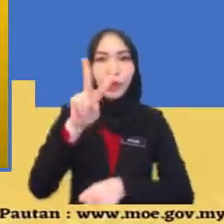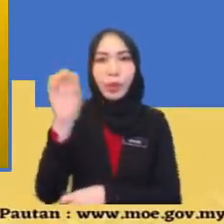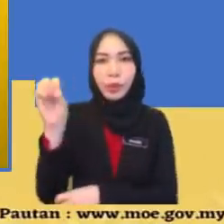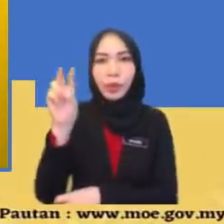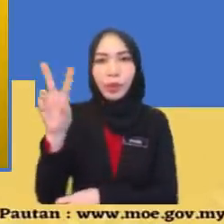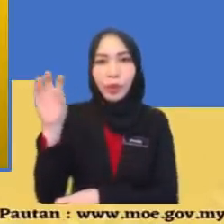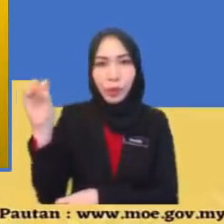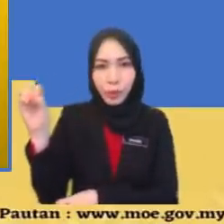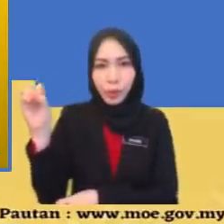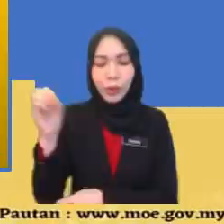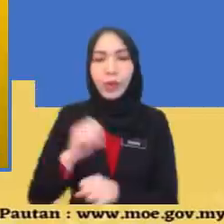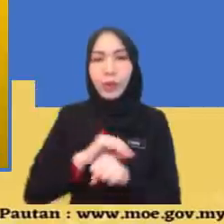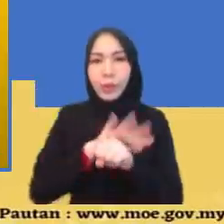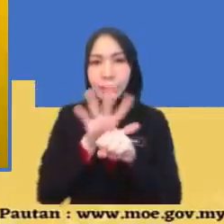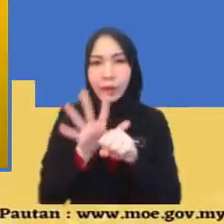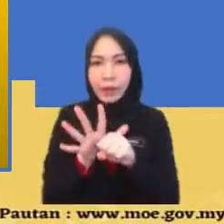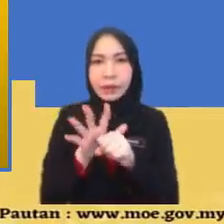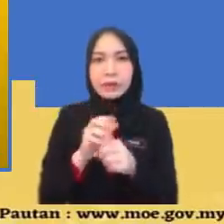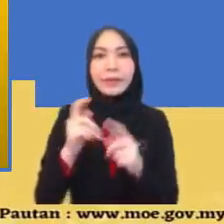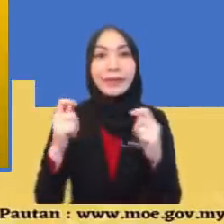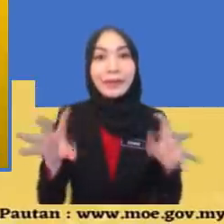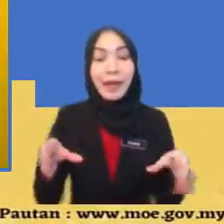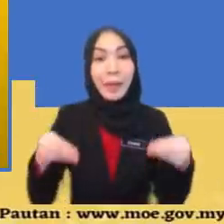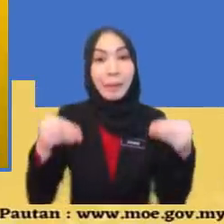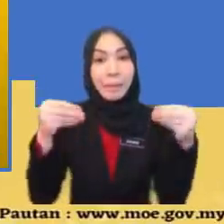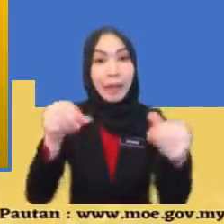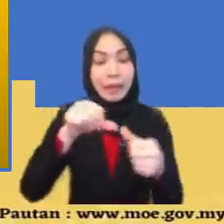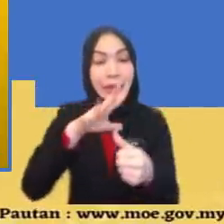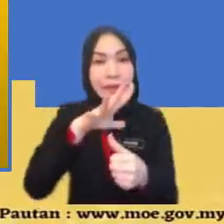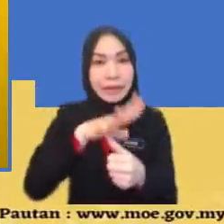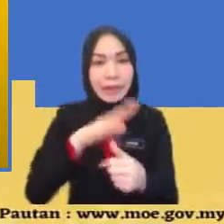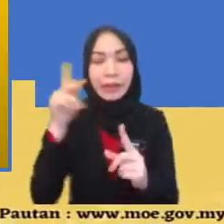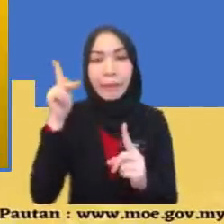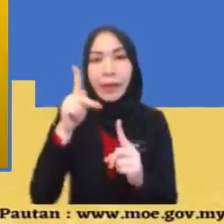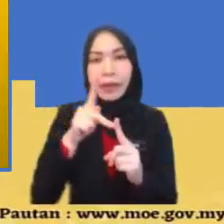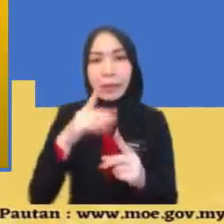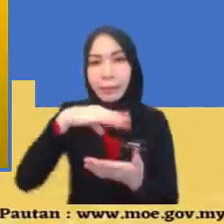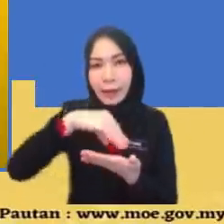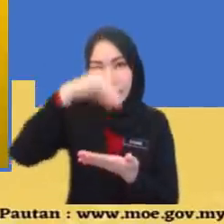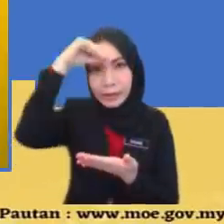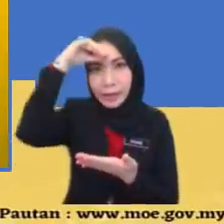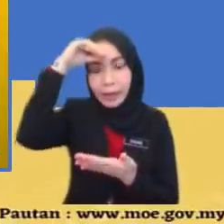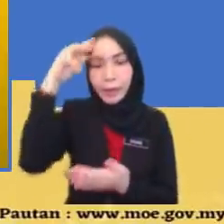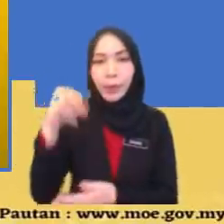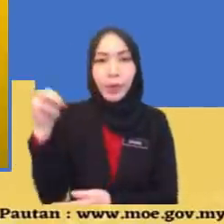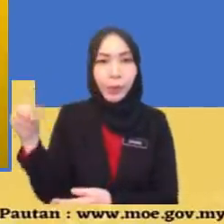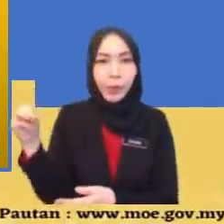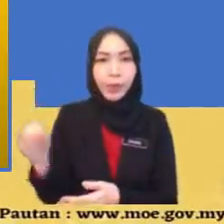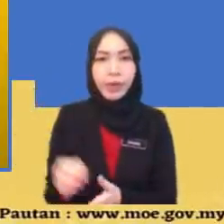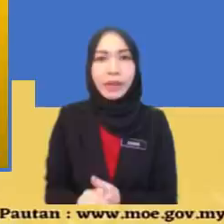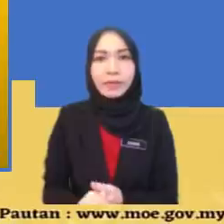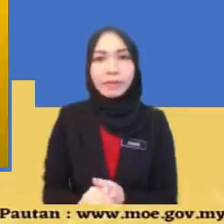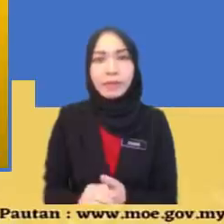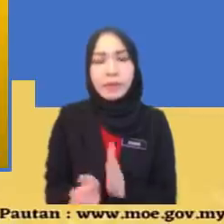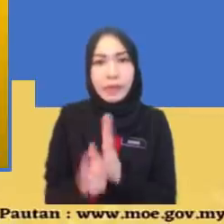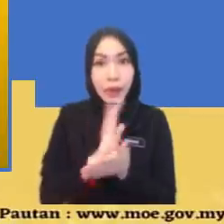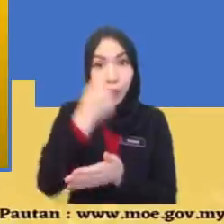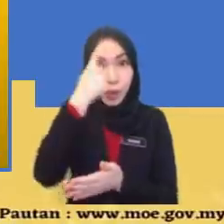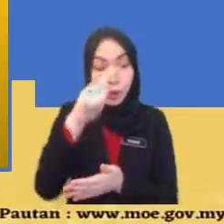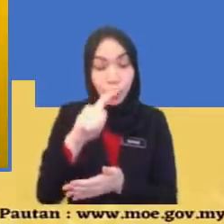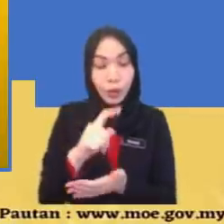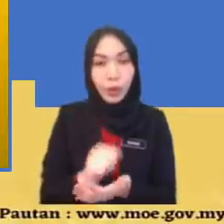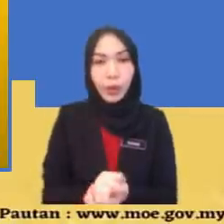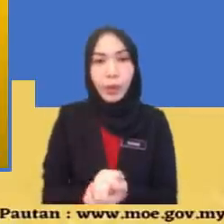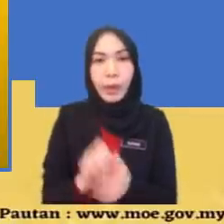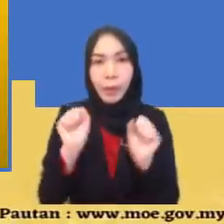komik 19 telah memberi implikasi terhadap pembelajaran murid bagi memastikan kelangsungan pembelajaran